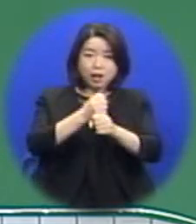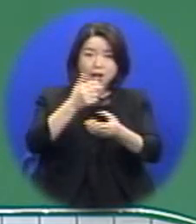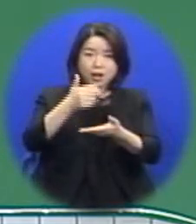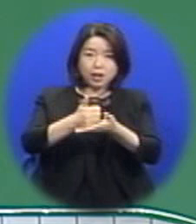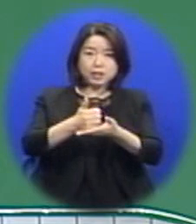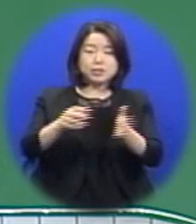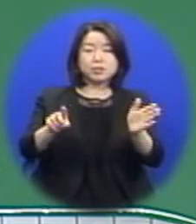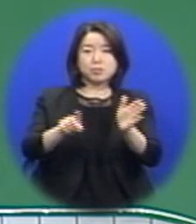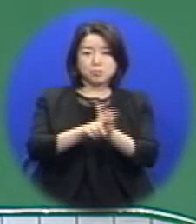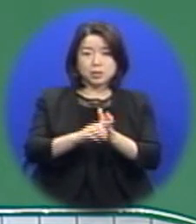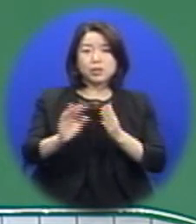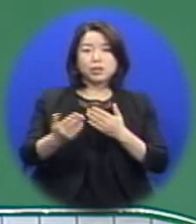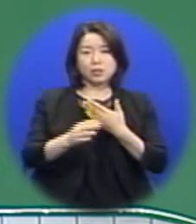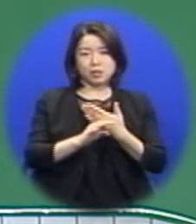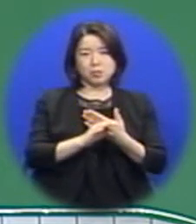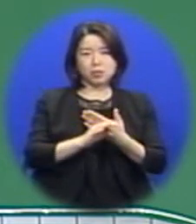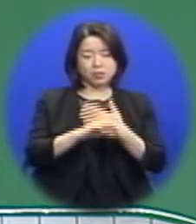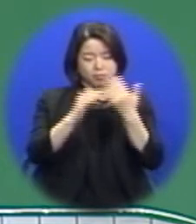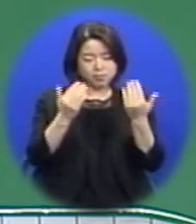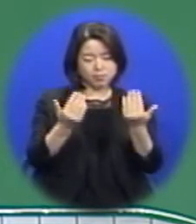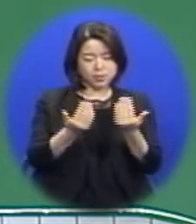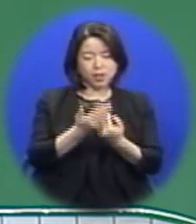되면.